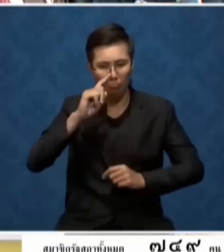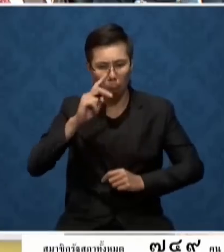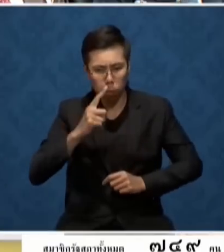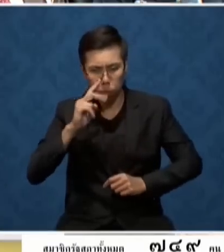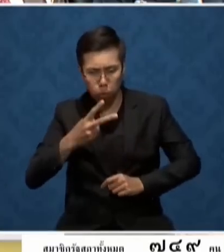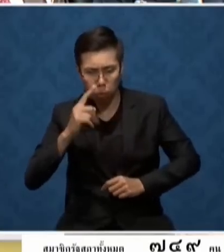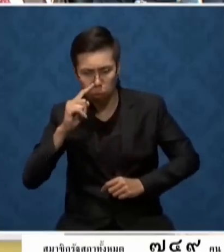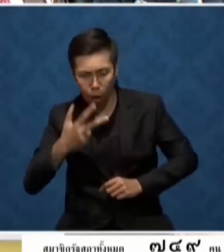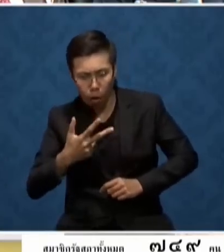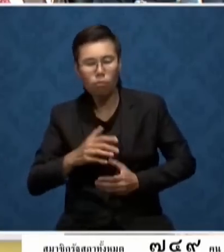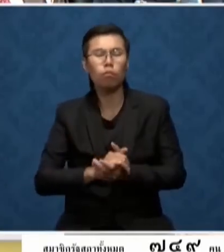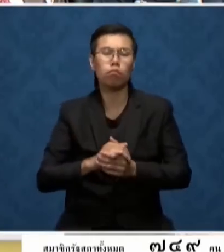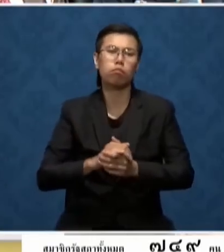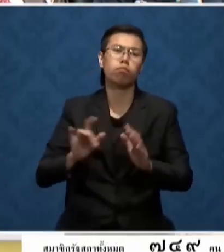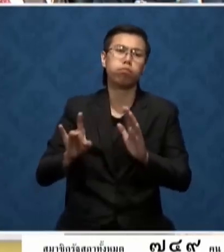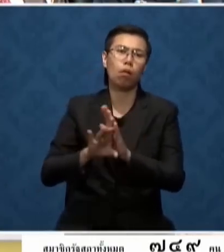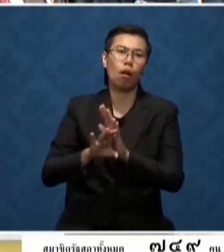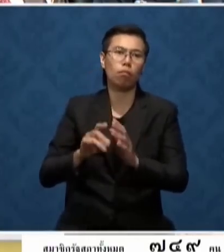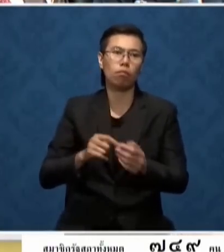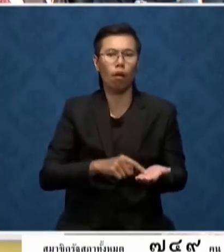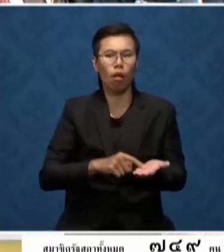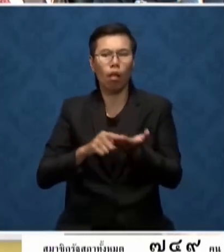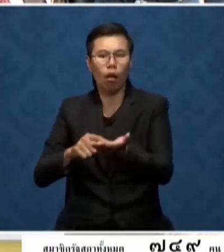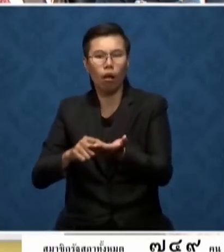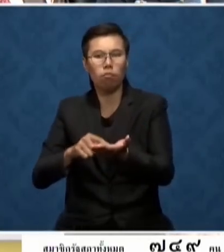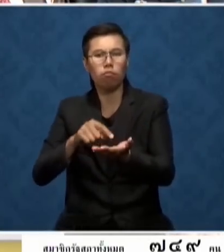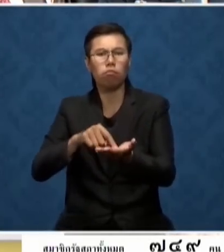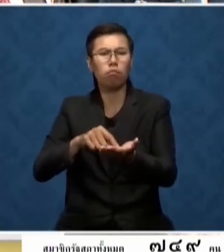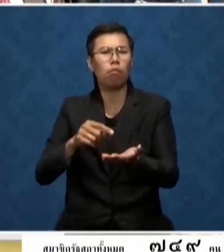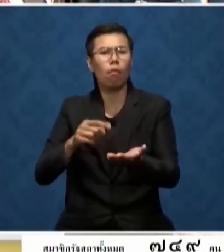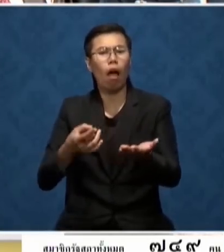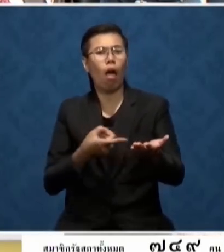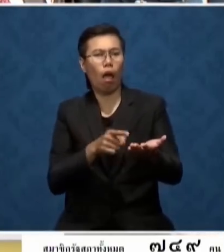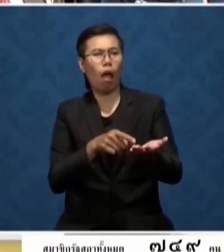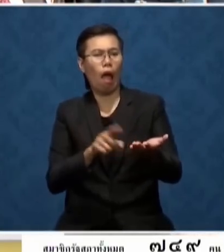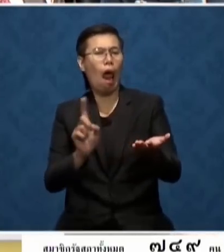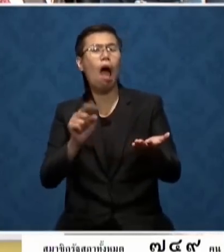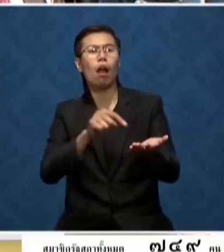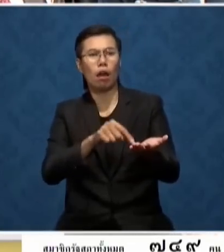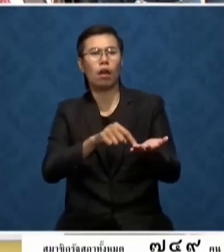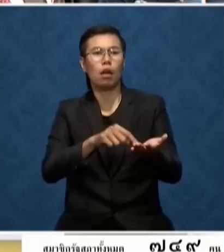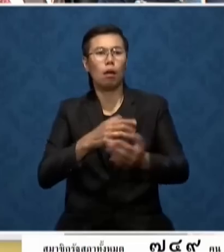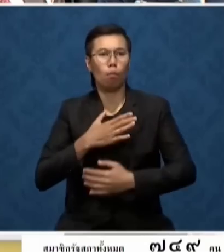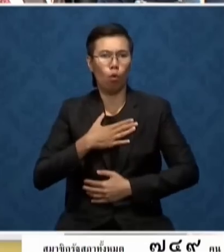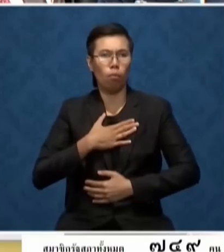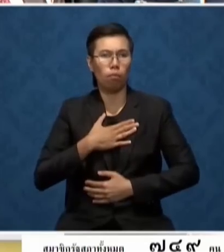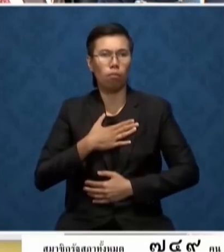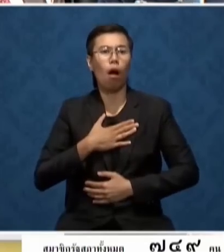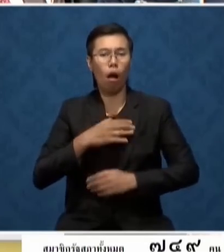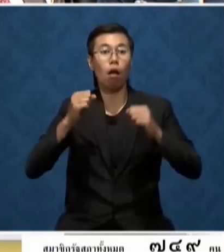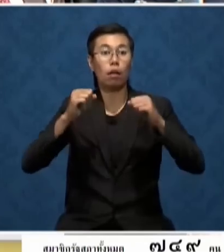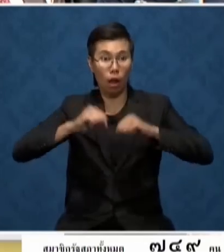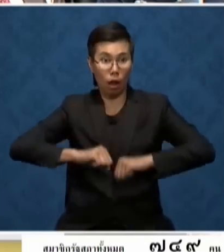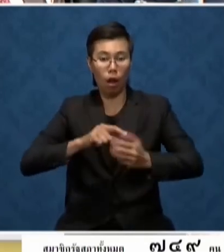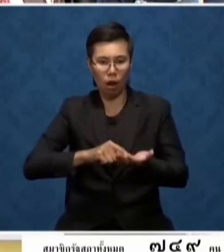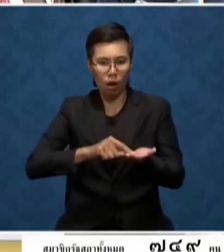ว่าเราต้องมาคุยกันว่าสุดท้ายสิ่งที่เราเสนอเนี่ยมันคืออะไรกันแน่สำหรับผมนั้นเนี่ยนะครับมันคือญัตติตามรัฐธรรมนูญมันไม่